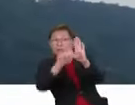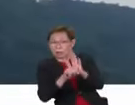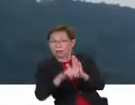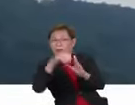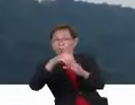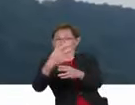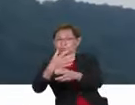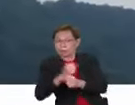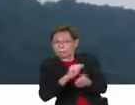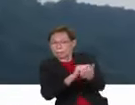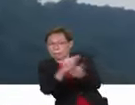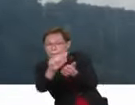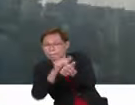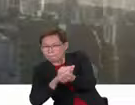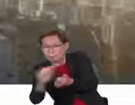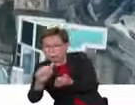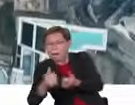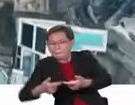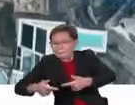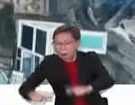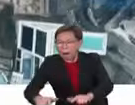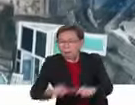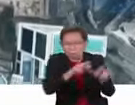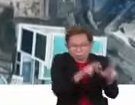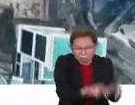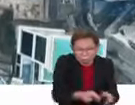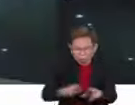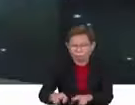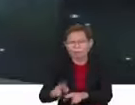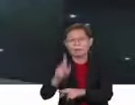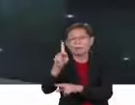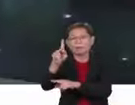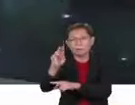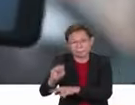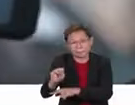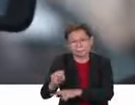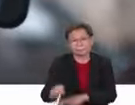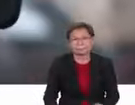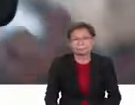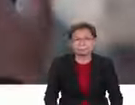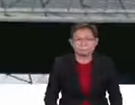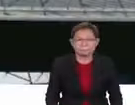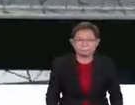dalam mendapatkan kelulusan kebenaran merancang KM.